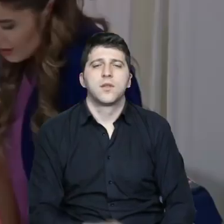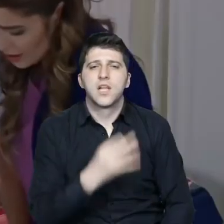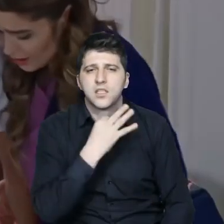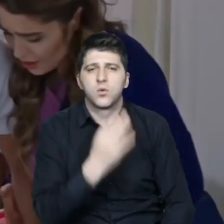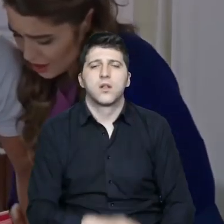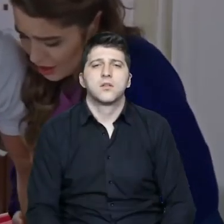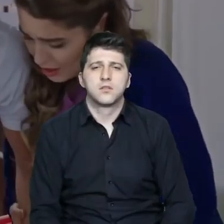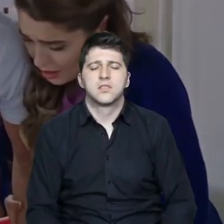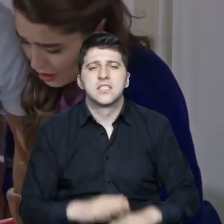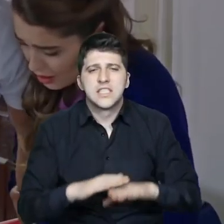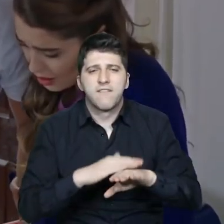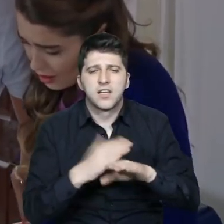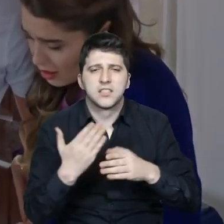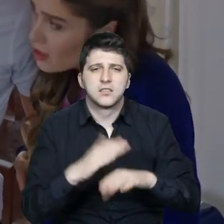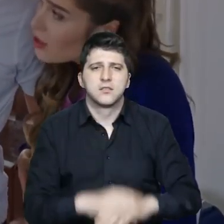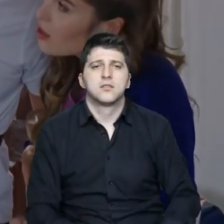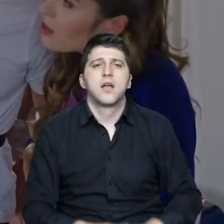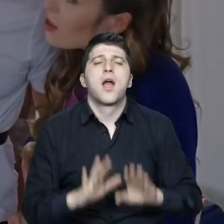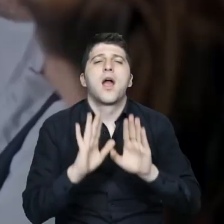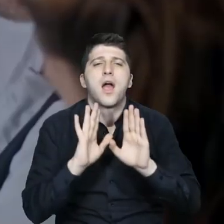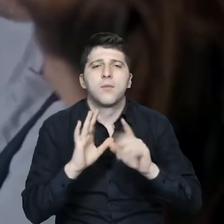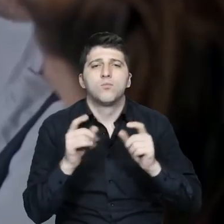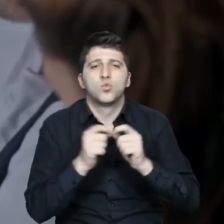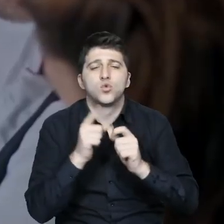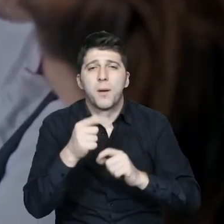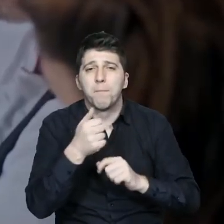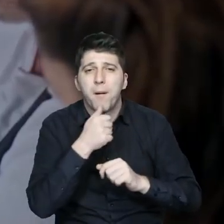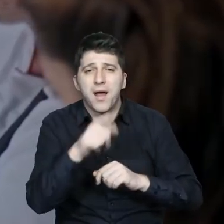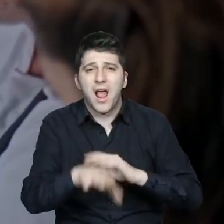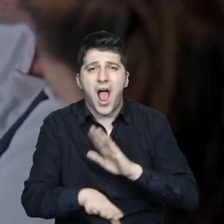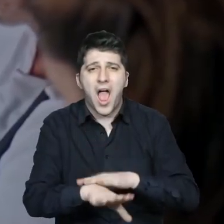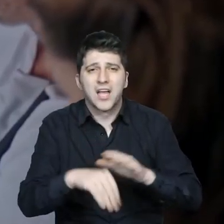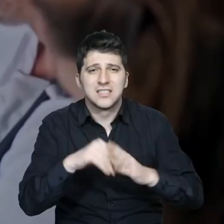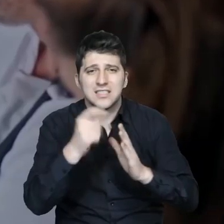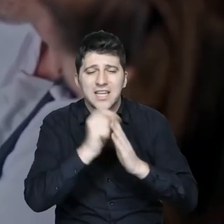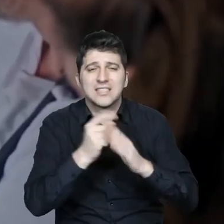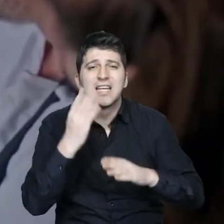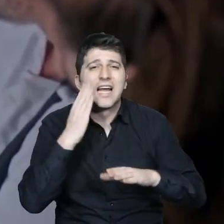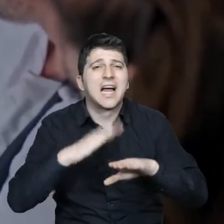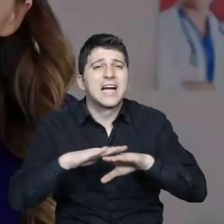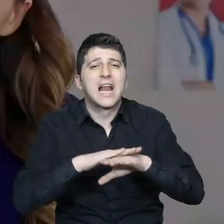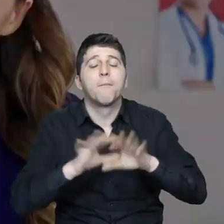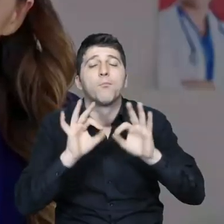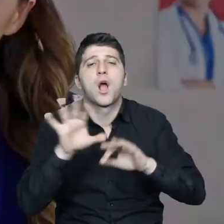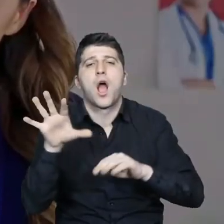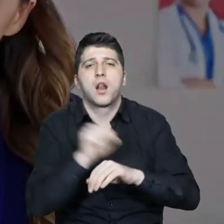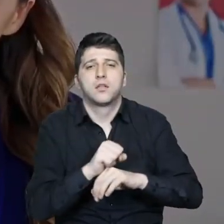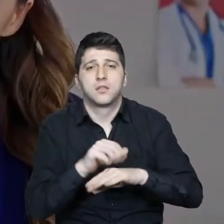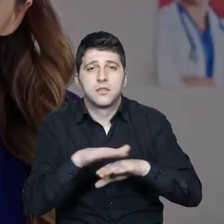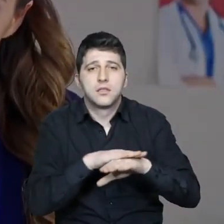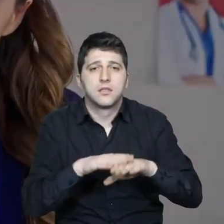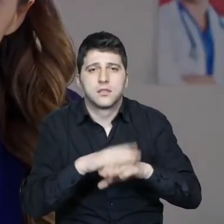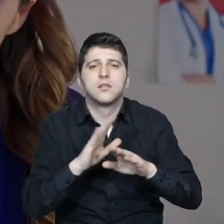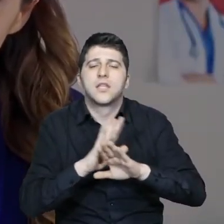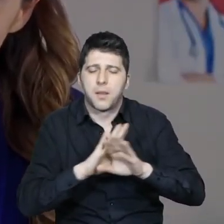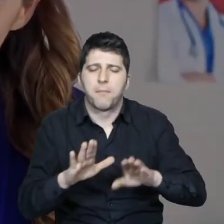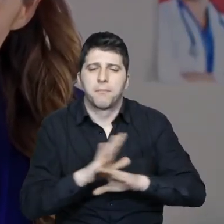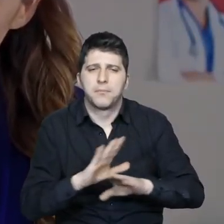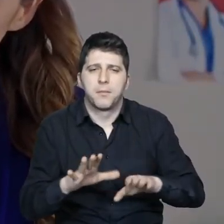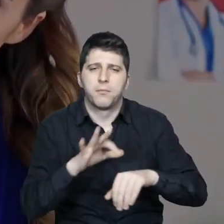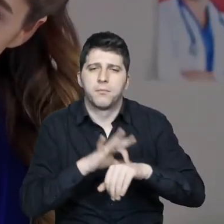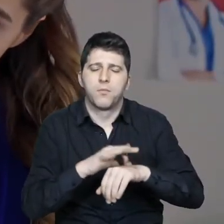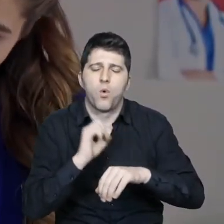Teşekkürler. Yavaş. Ha, bu arada Burcu, babanın bacağı için yazmış olduğum o kremleri alıyorsunuz mutlaka. Kullanmayı ihmal etmeyin. Tamam hocam,